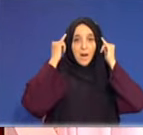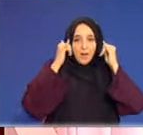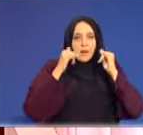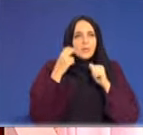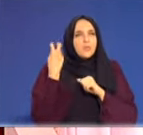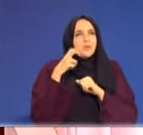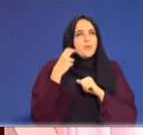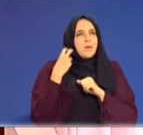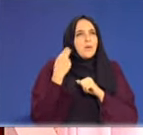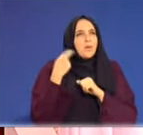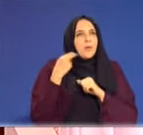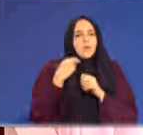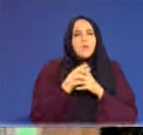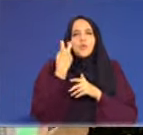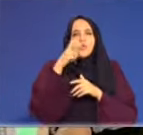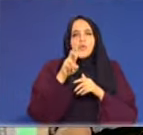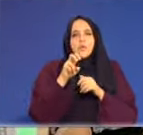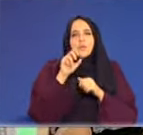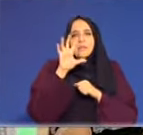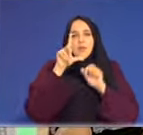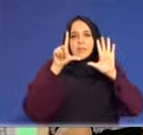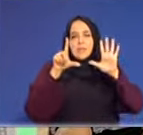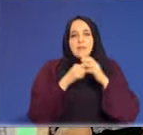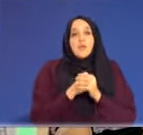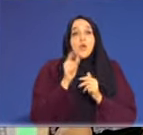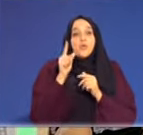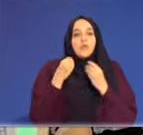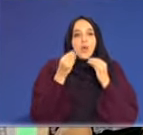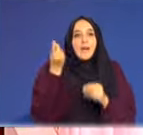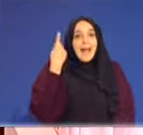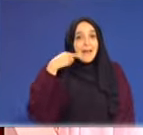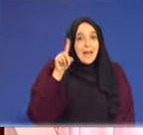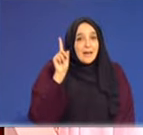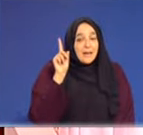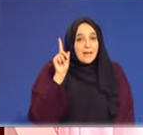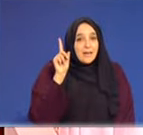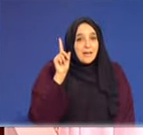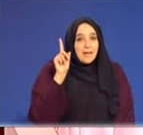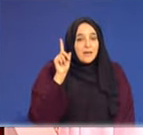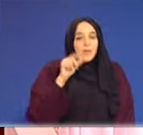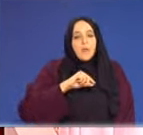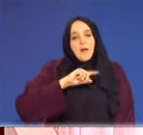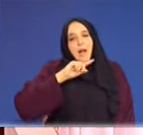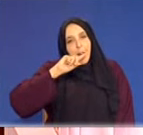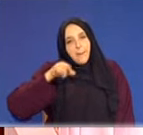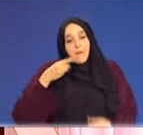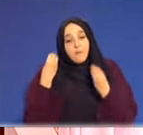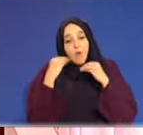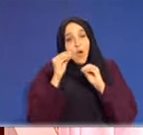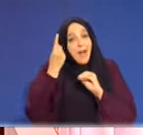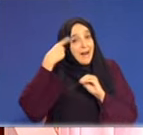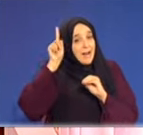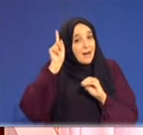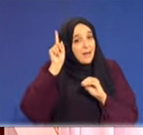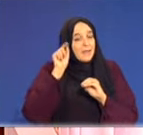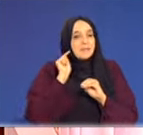الآية 275: وأحل الله البيع. وحرم الربا. البيع، نعم،